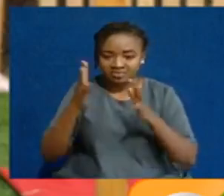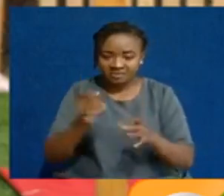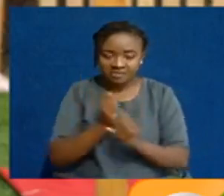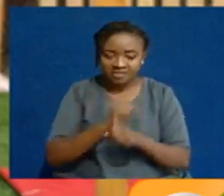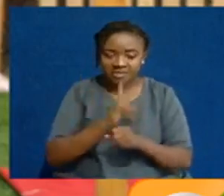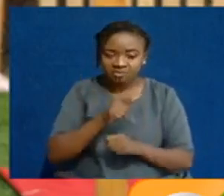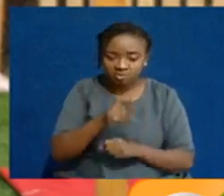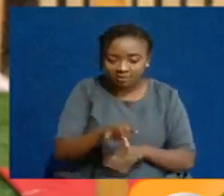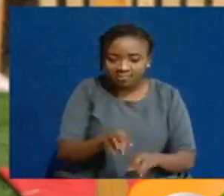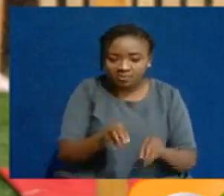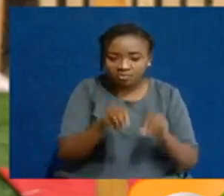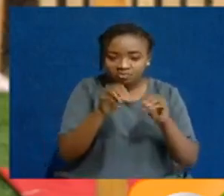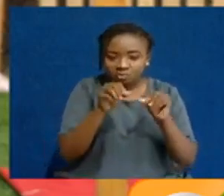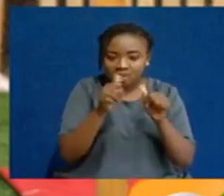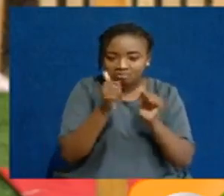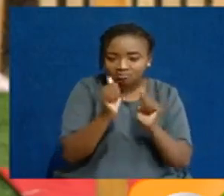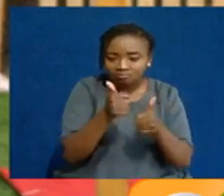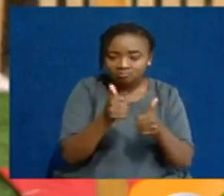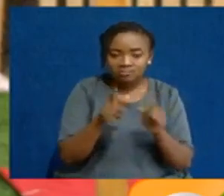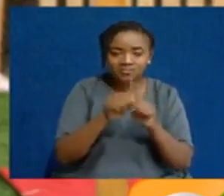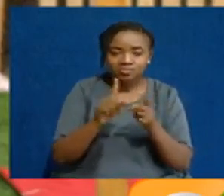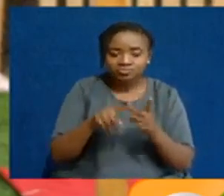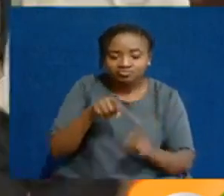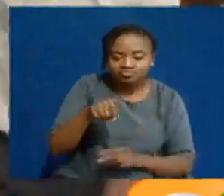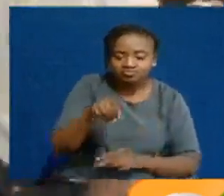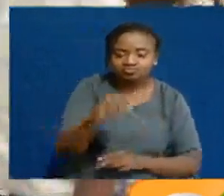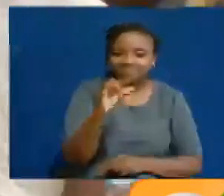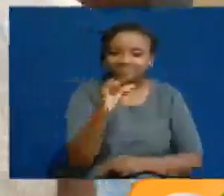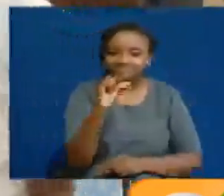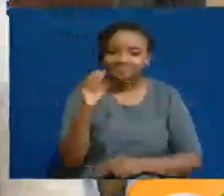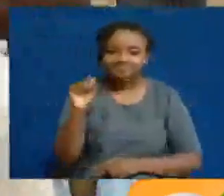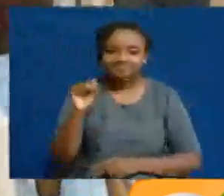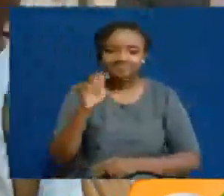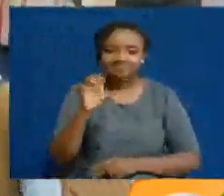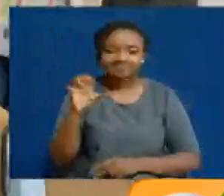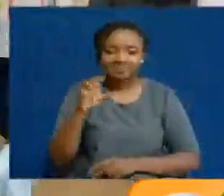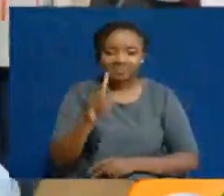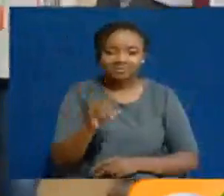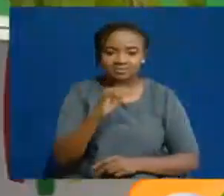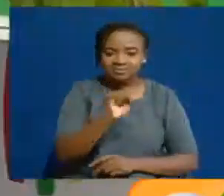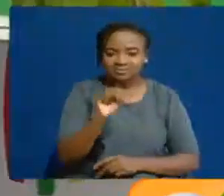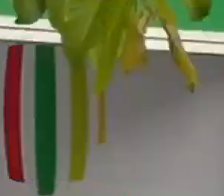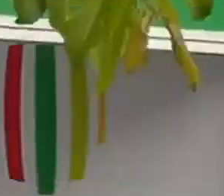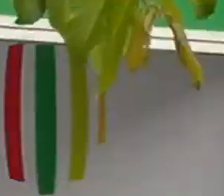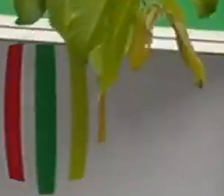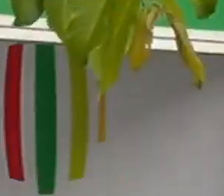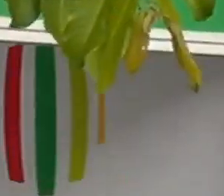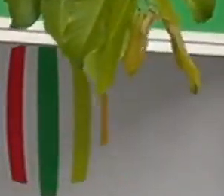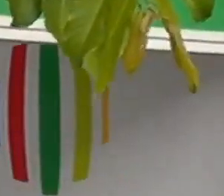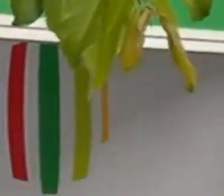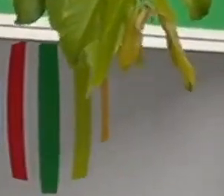sawa? Ni mbegu gani atakayopanda inayofaa? Dennis Otieno, runinga ya Citizen.